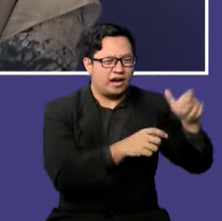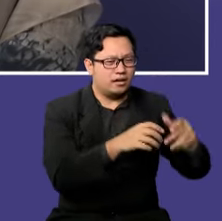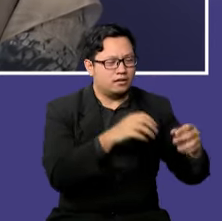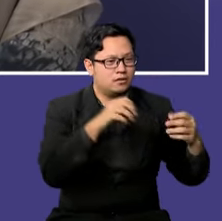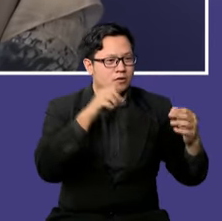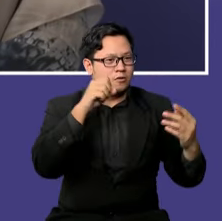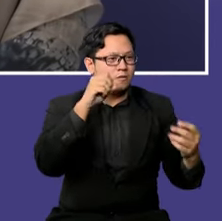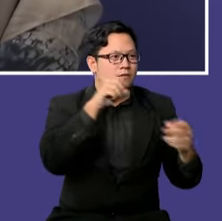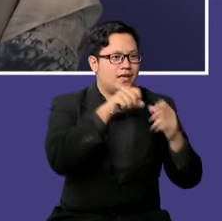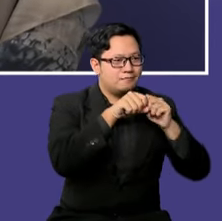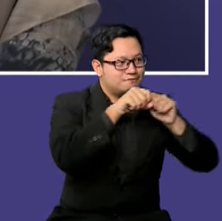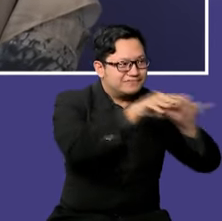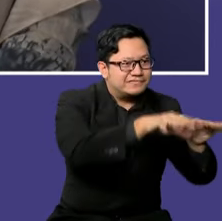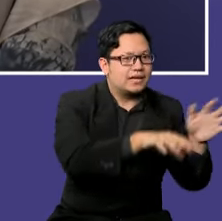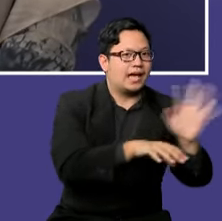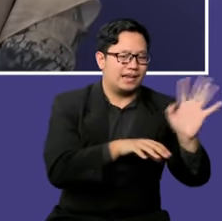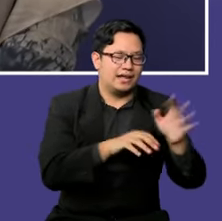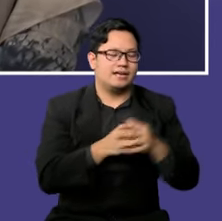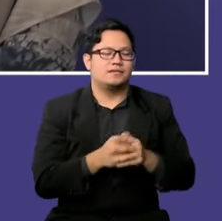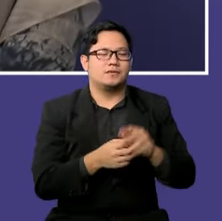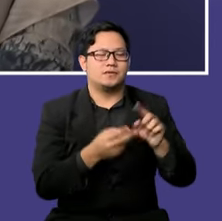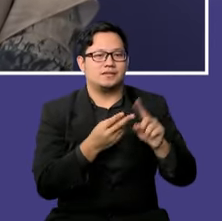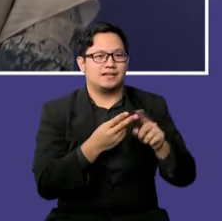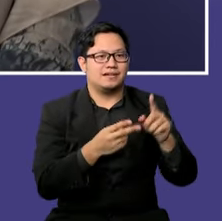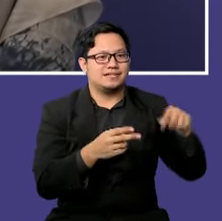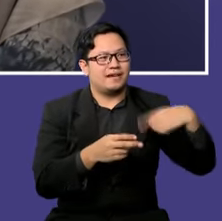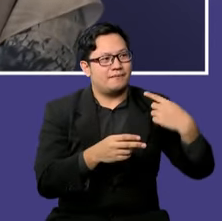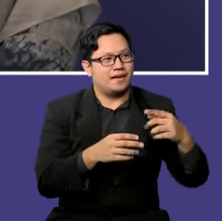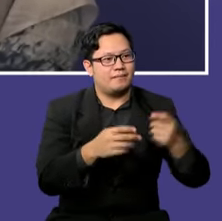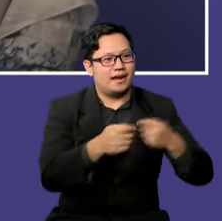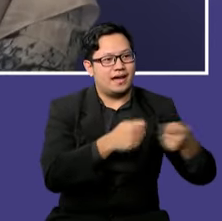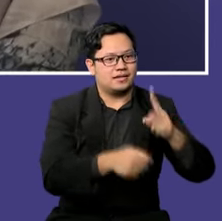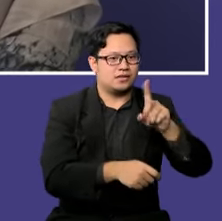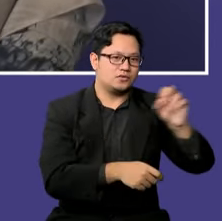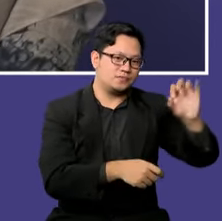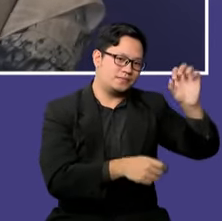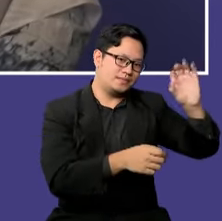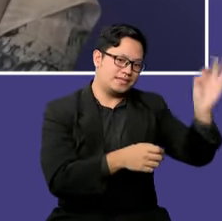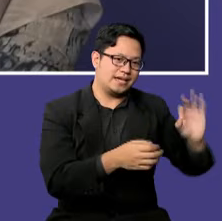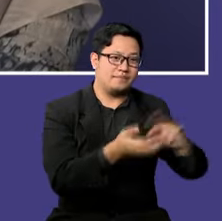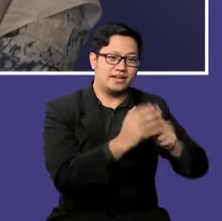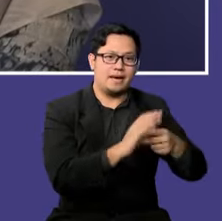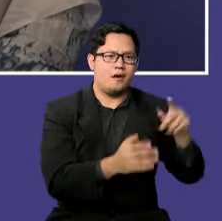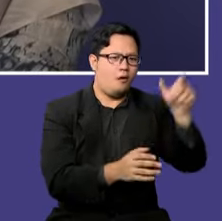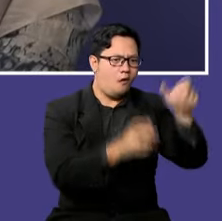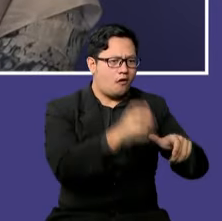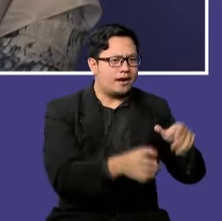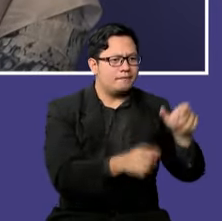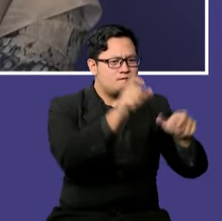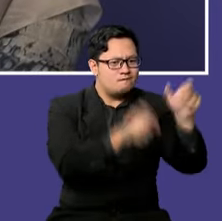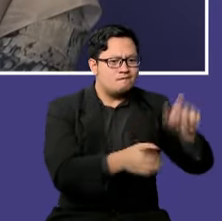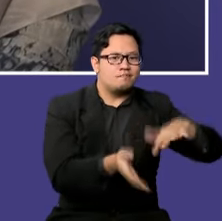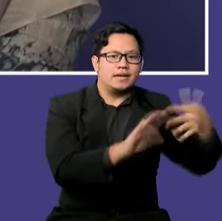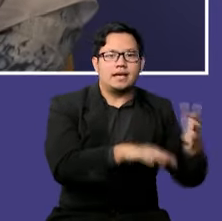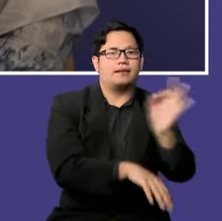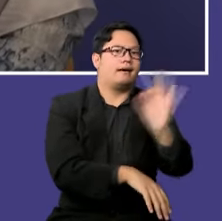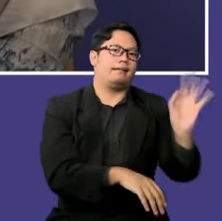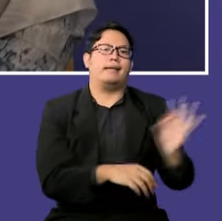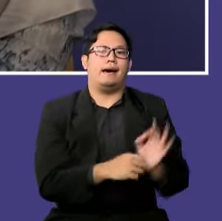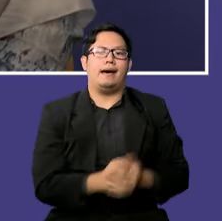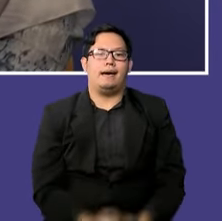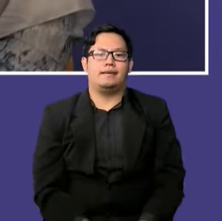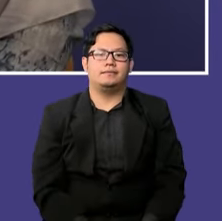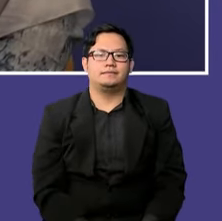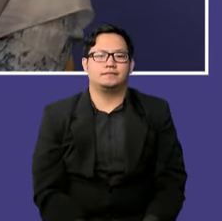positif dan angka kesembuhannya mencapai 100% artinya tidak ada juga yang meninggal di sana dan ini sebetulnya lebih menyenangkan deh silahkan WiFi